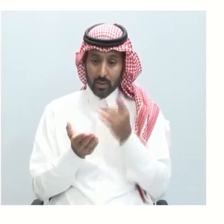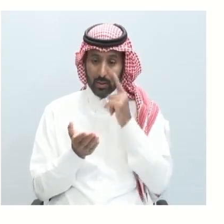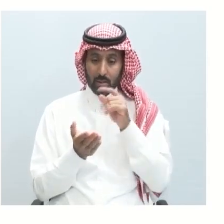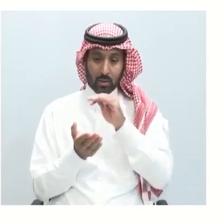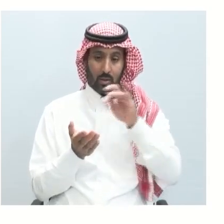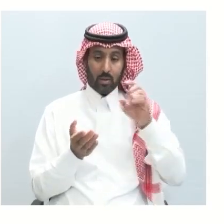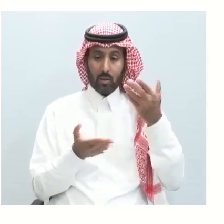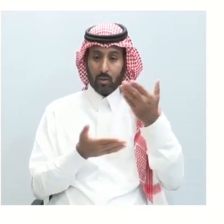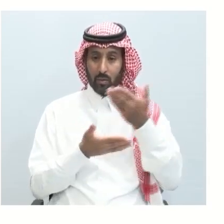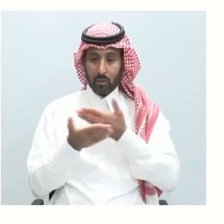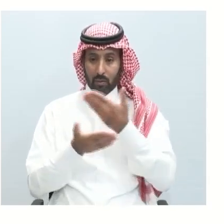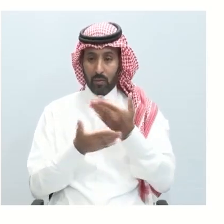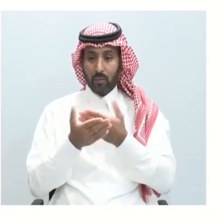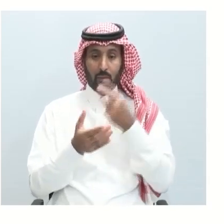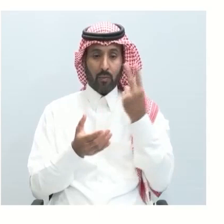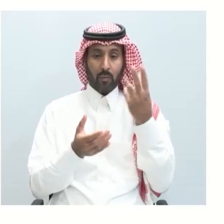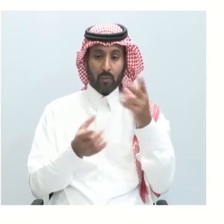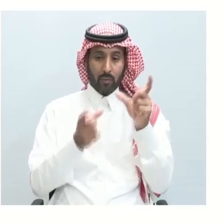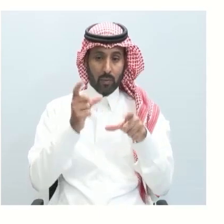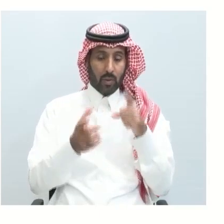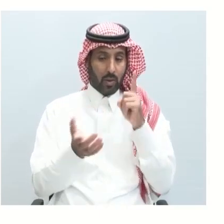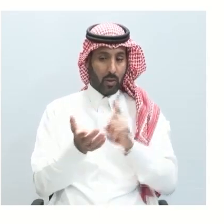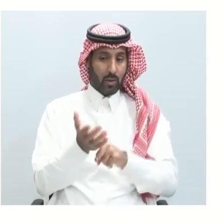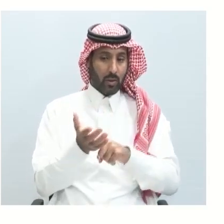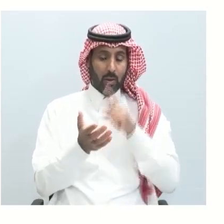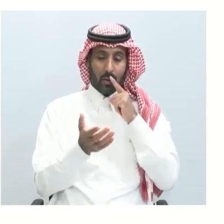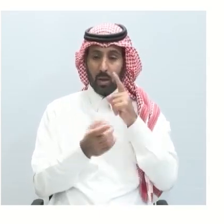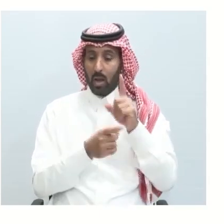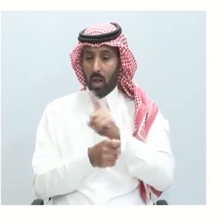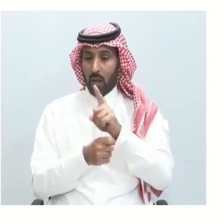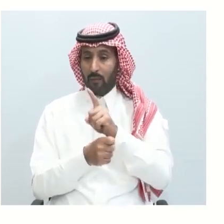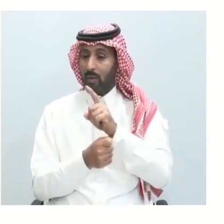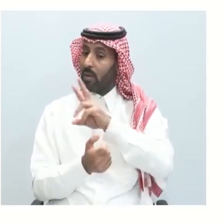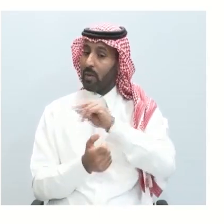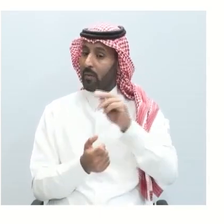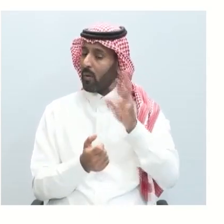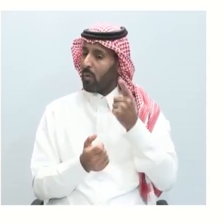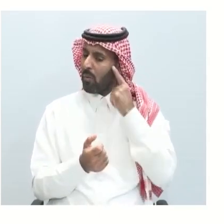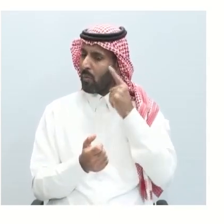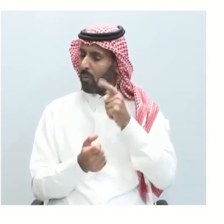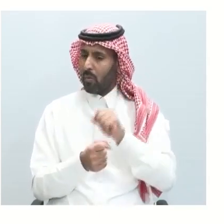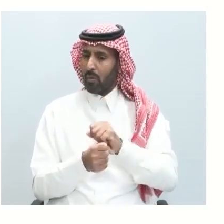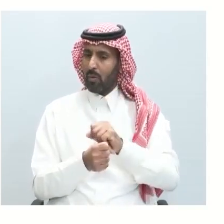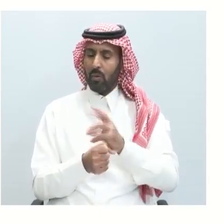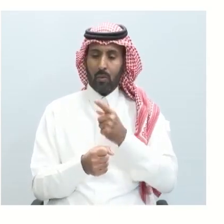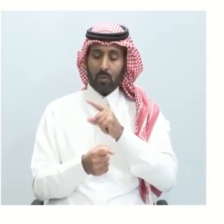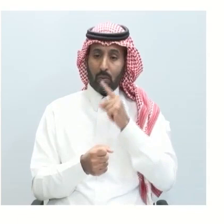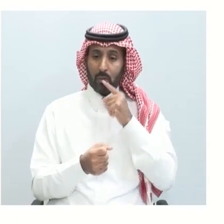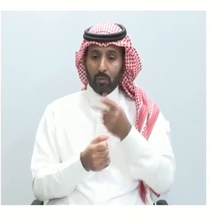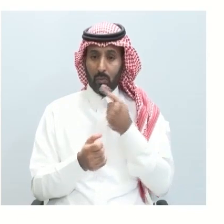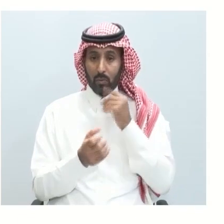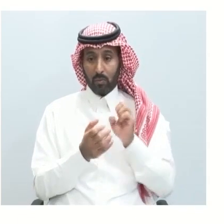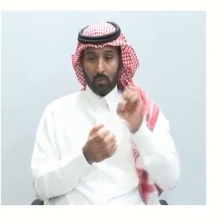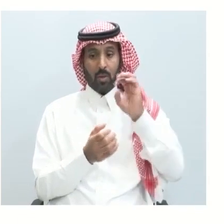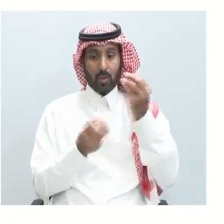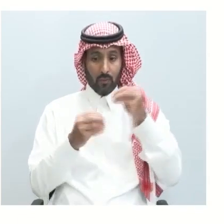التاليين بنفس الطريقه ستتاح الفيزيائيه هي نفسها والمعاملات ستكون موجوده